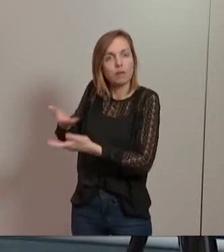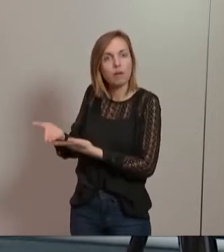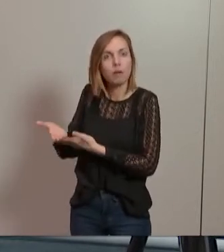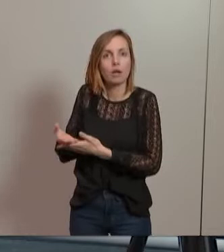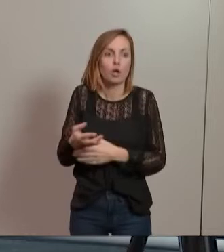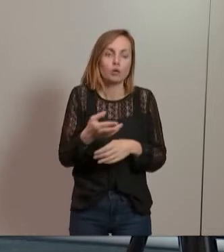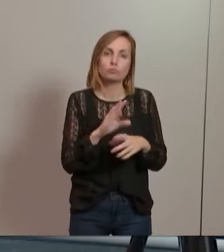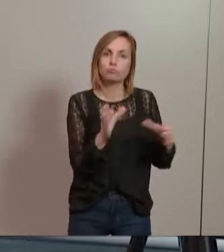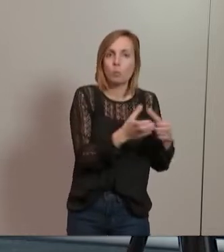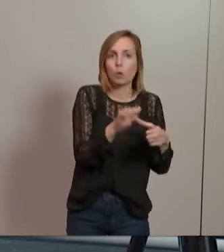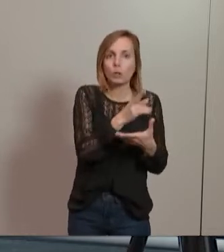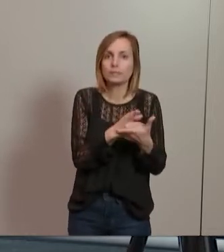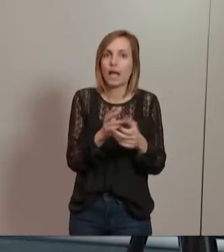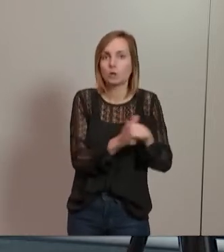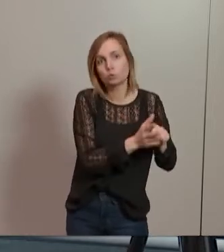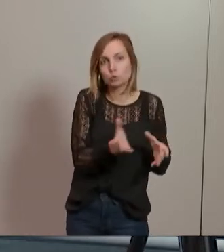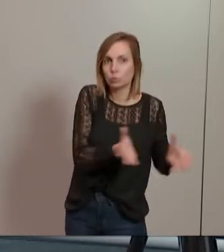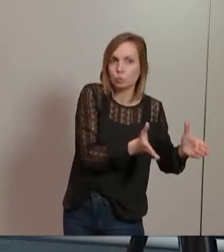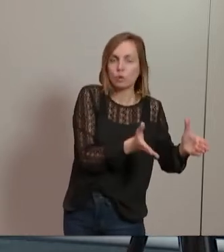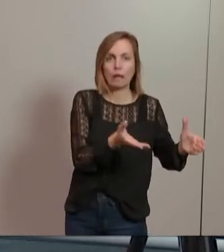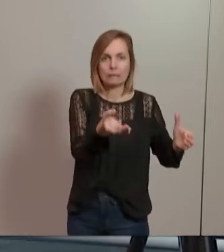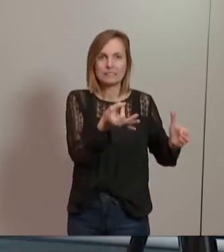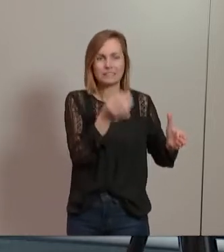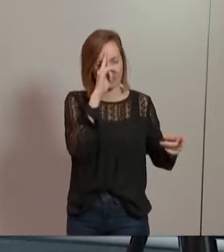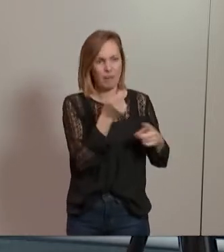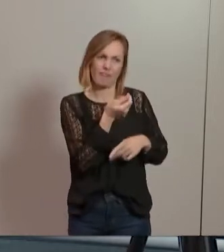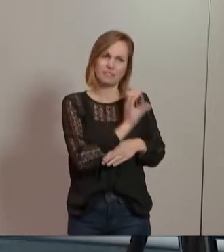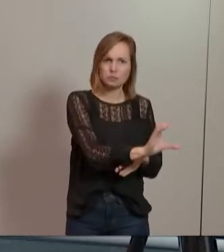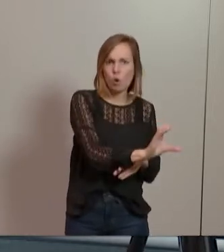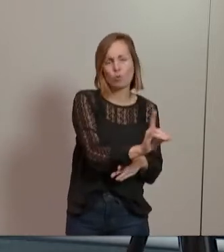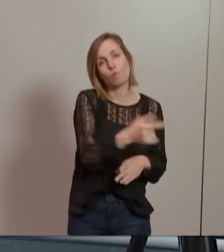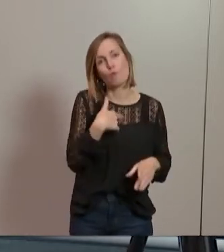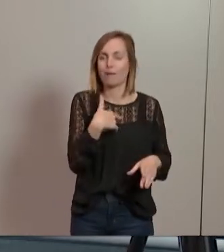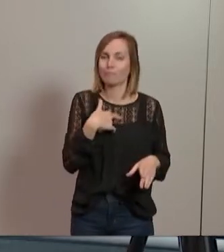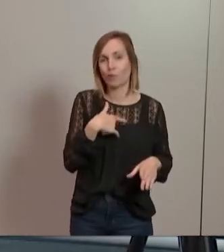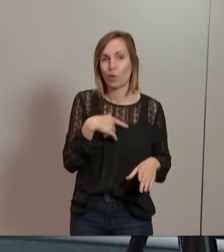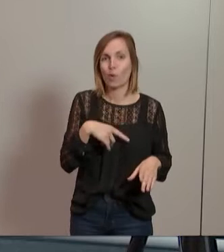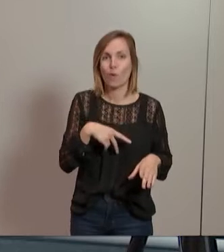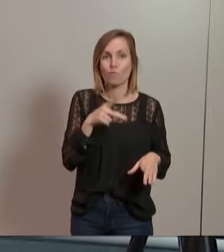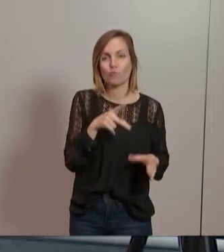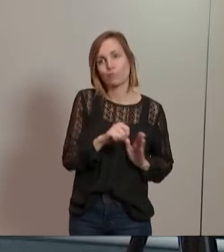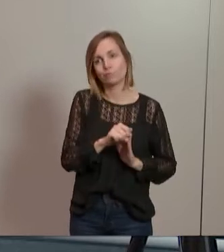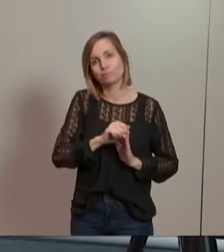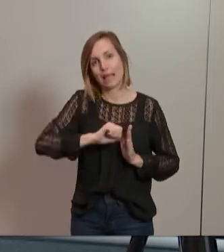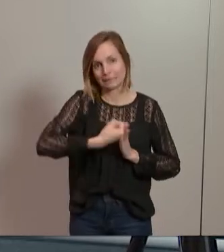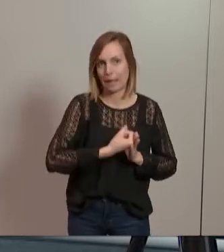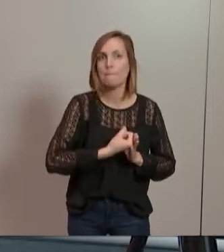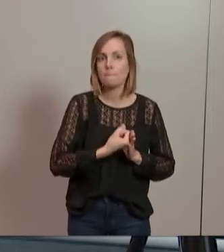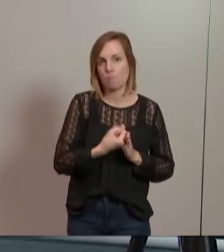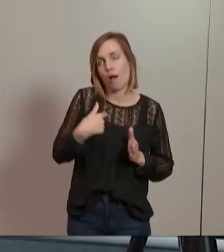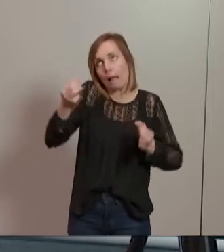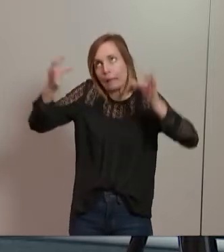pas forcément sur les investissements qu'il faut aller. Même, je suis un peu plus radical que ça. Comme vous savez, je suis très préoccupé par le climat. Donc, pour moi,